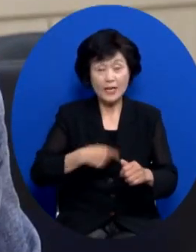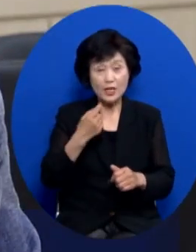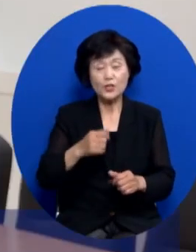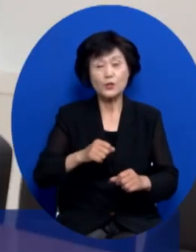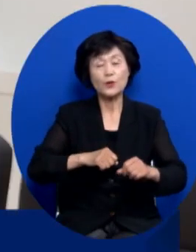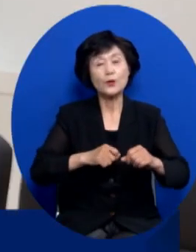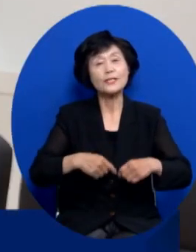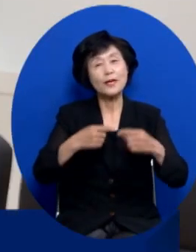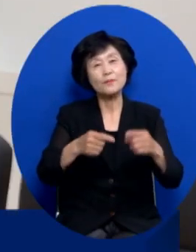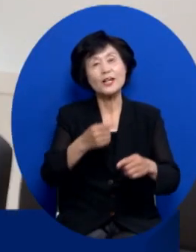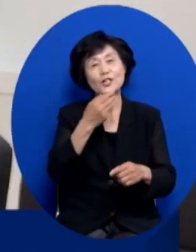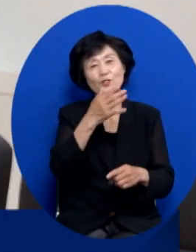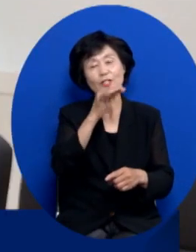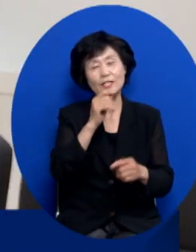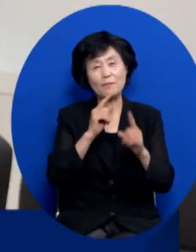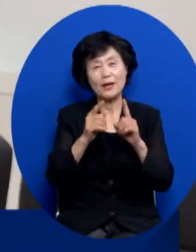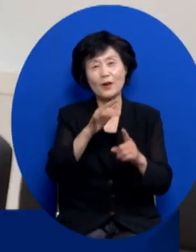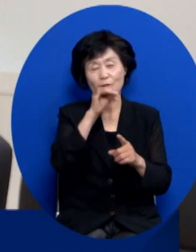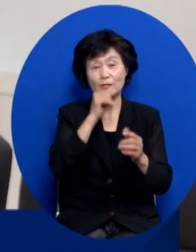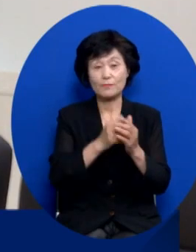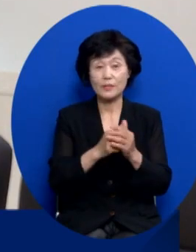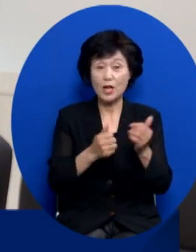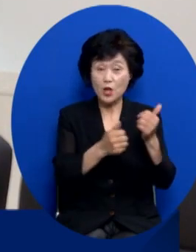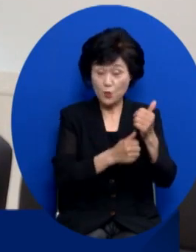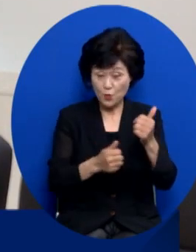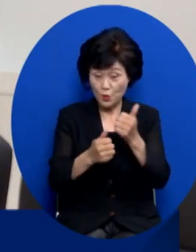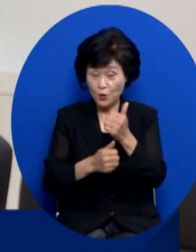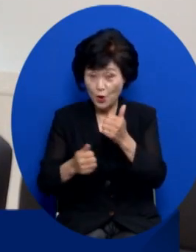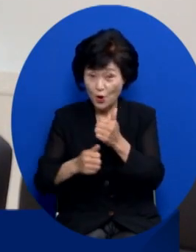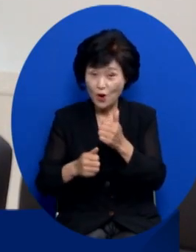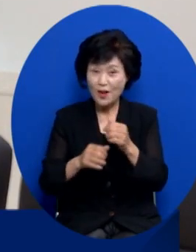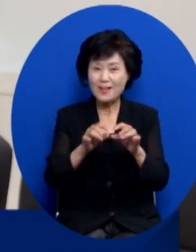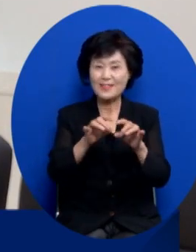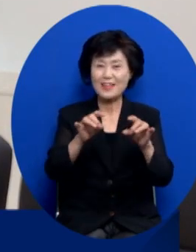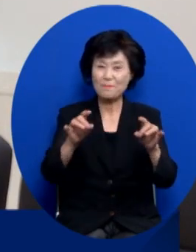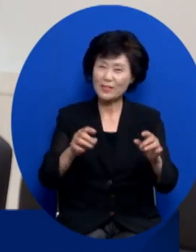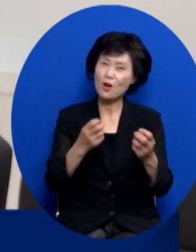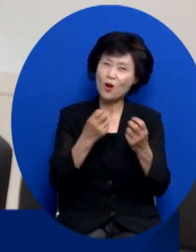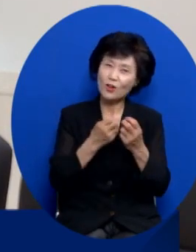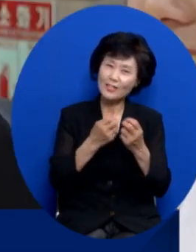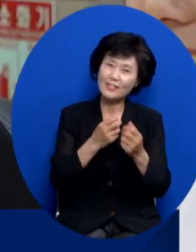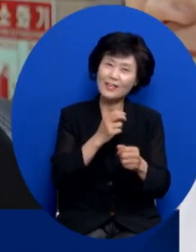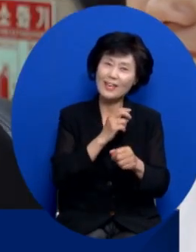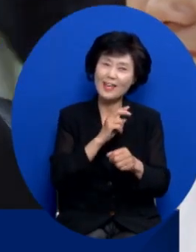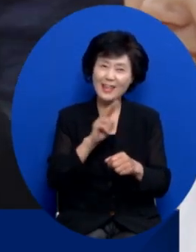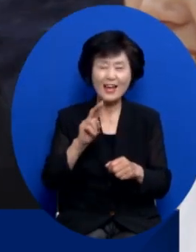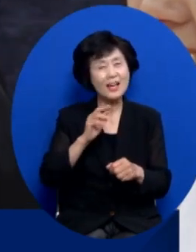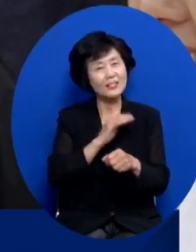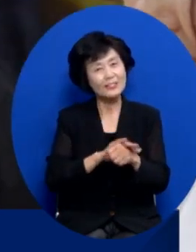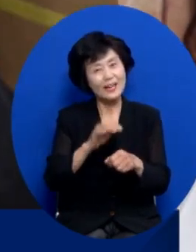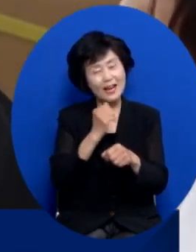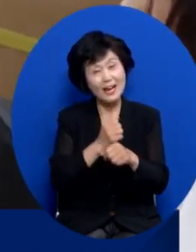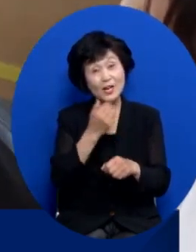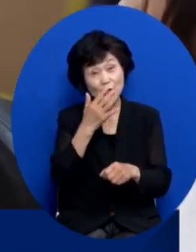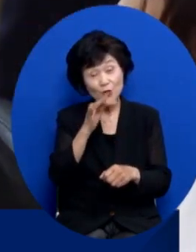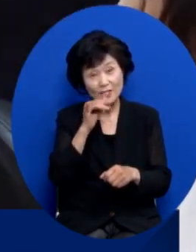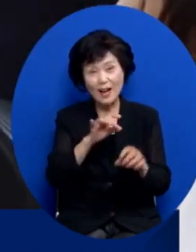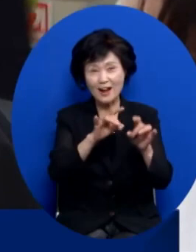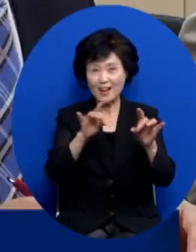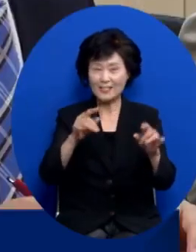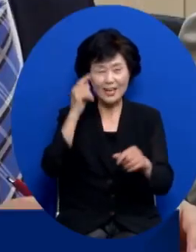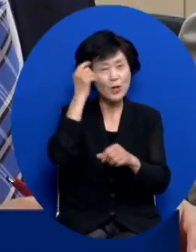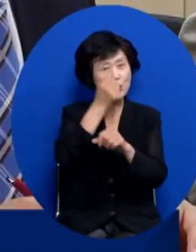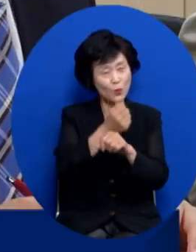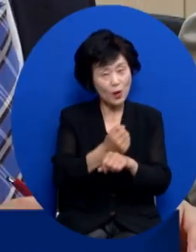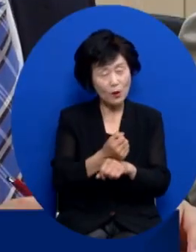말합니다. 위원회별로 자율성을 가지고 어떻게 하면 잘할 수 있을까 하는 걸 저희 위원회끼리 이제 연구를 하게 되거든요.